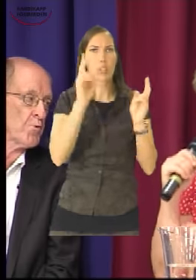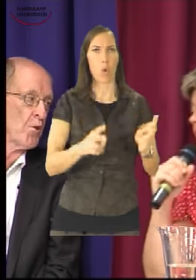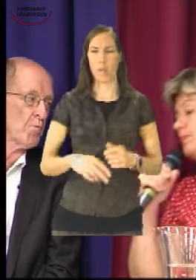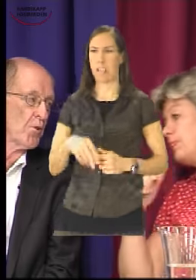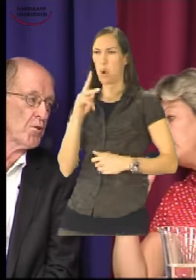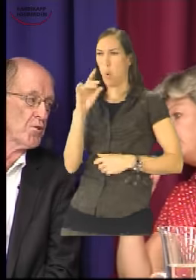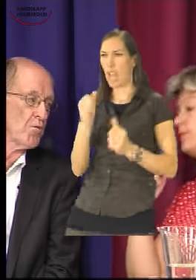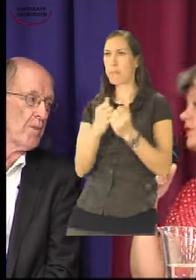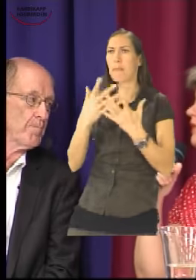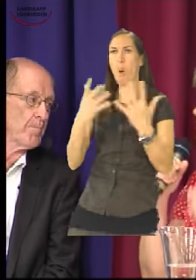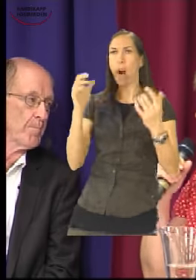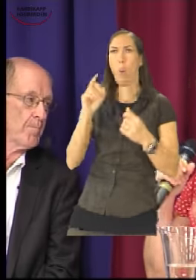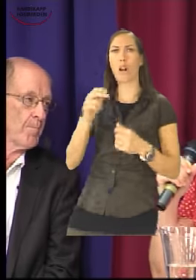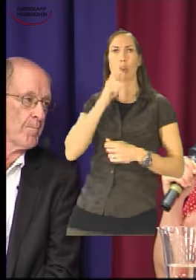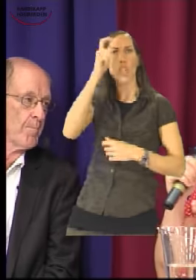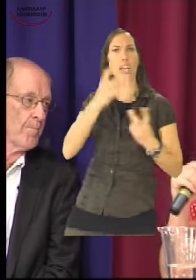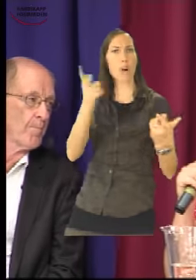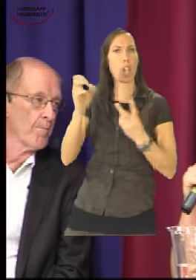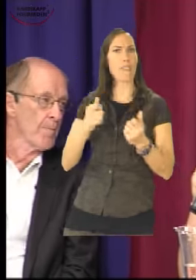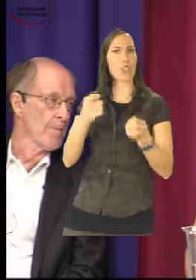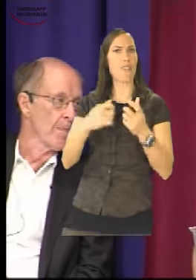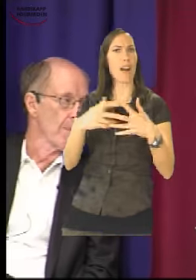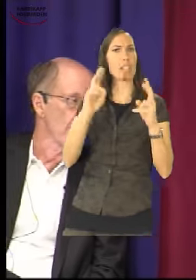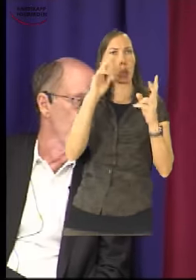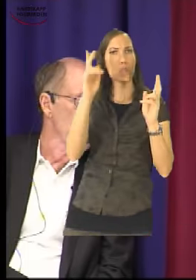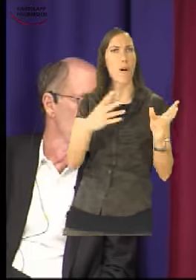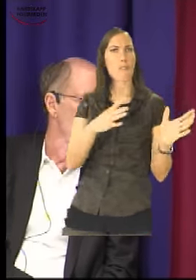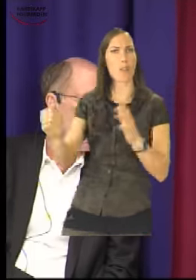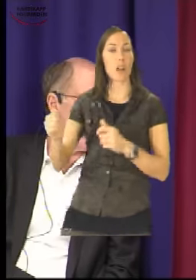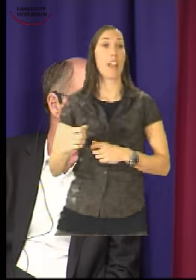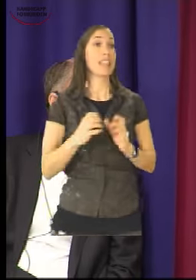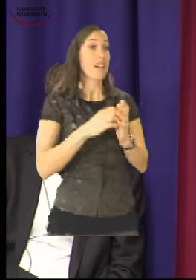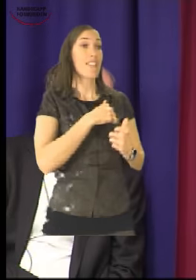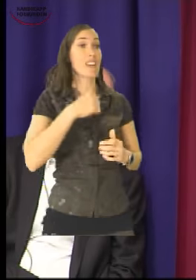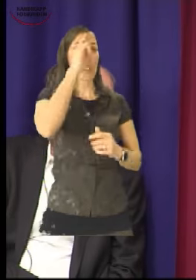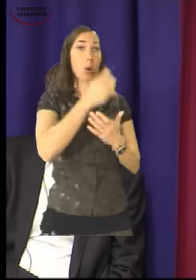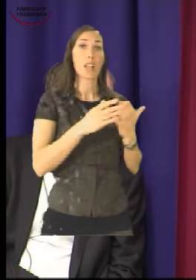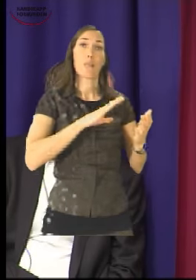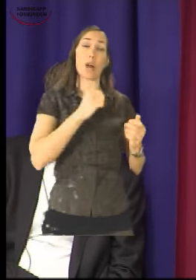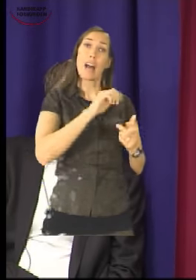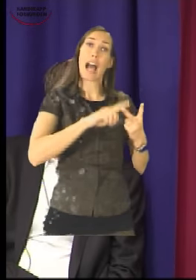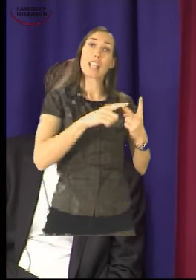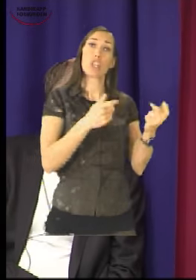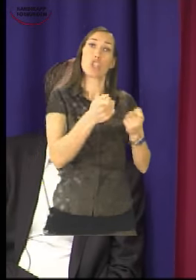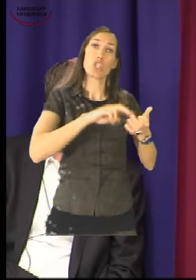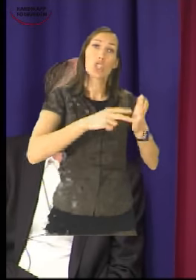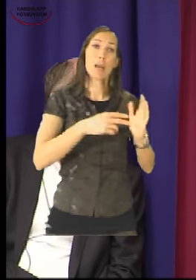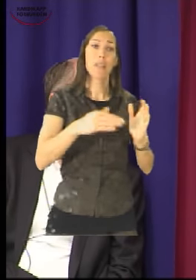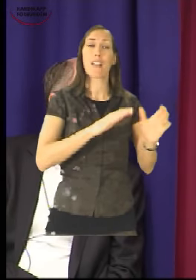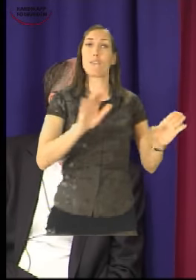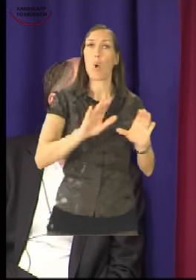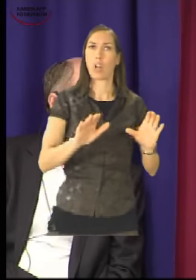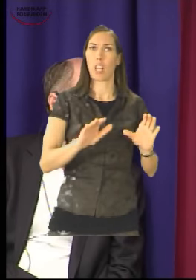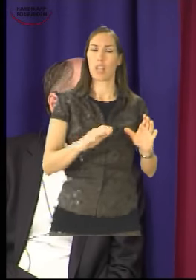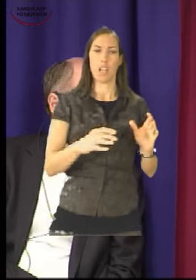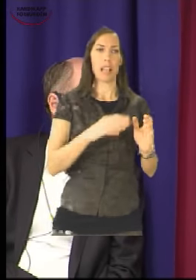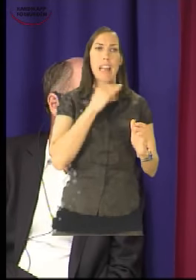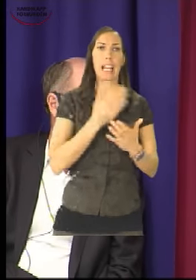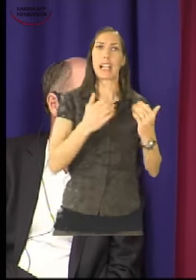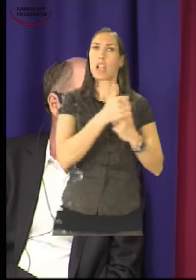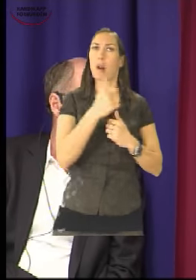av socialdemokratiskt styre? Därför att vi inte har förstått att vi måste ha ett annat styrsystem för vården. Så är det. Därför att det håller inte att bara tala